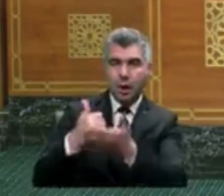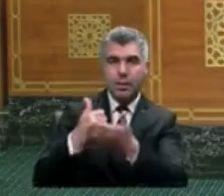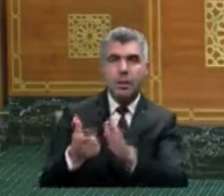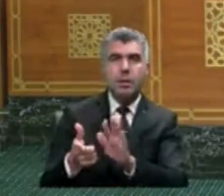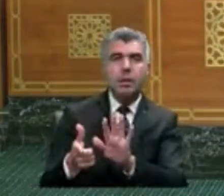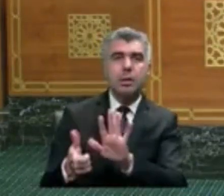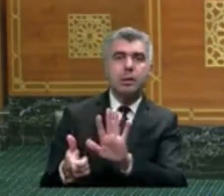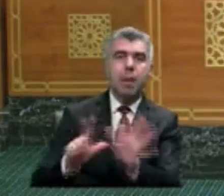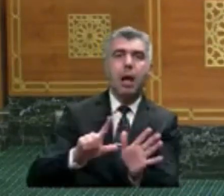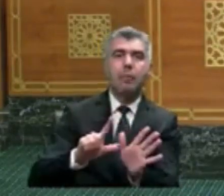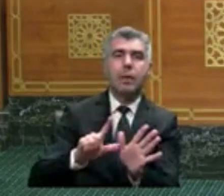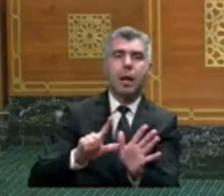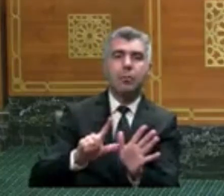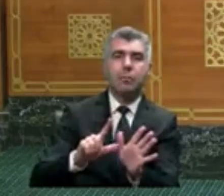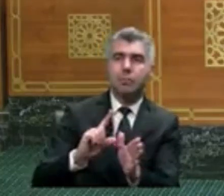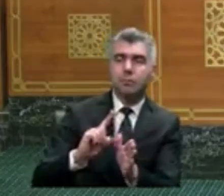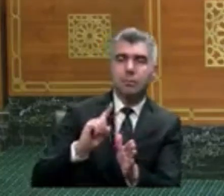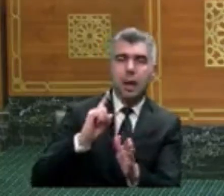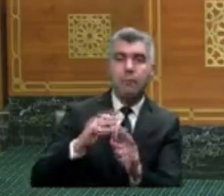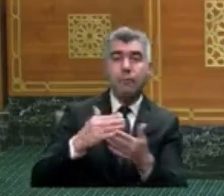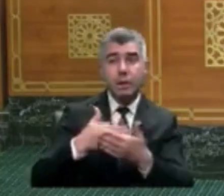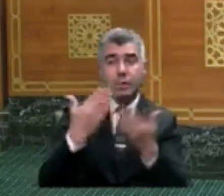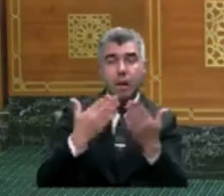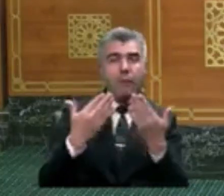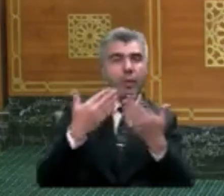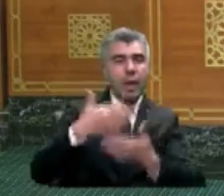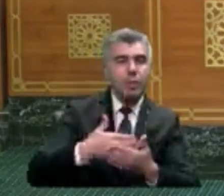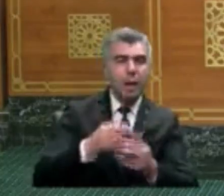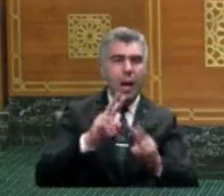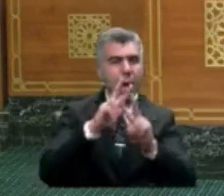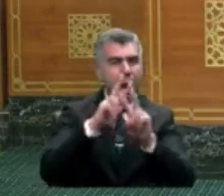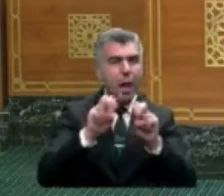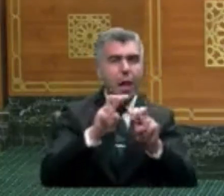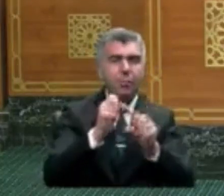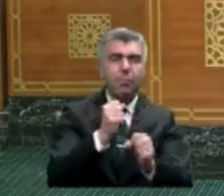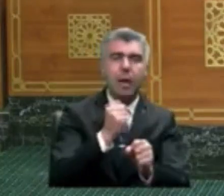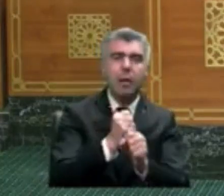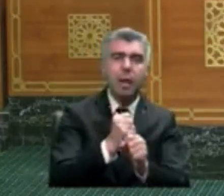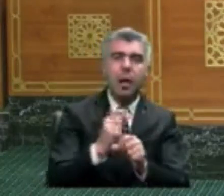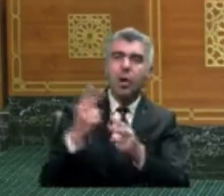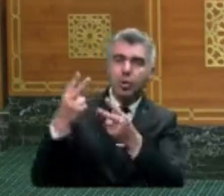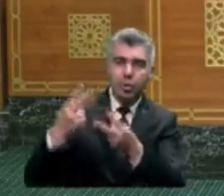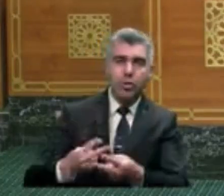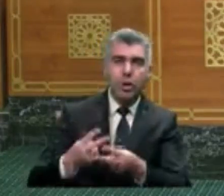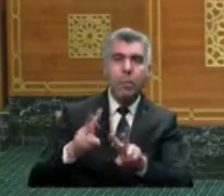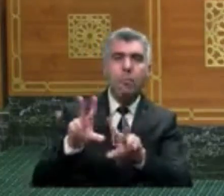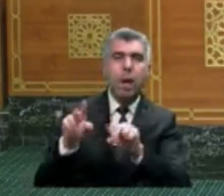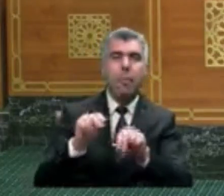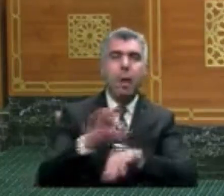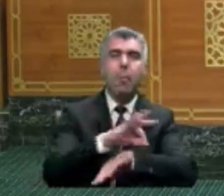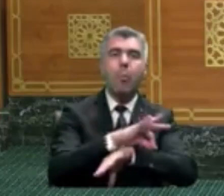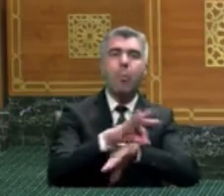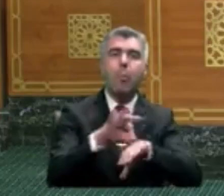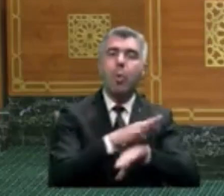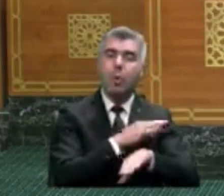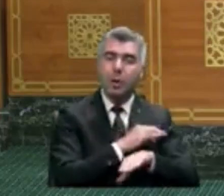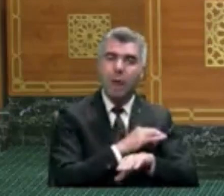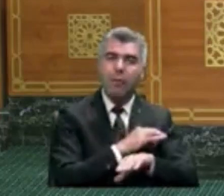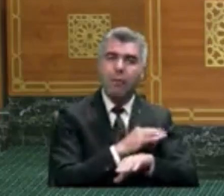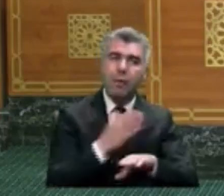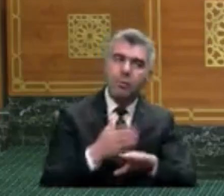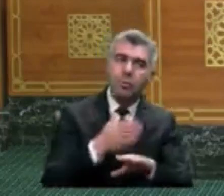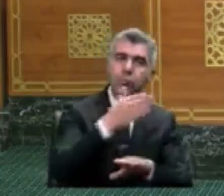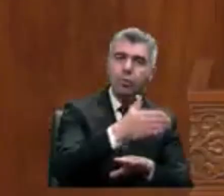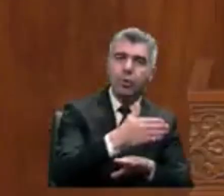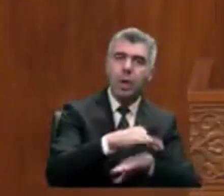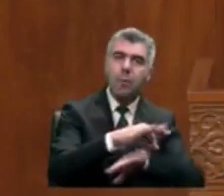يعملوا غير البحث العلمي من الصباح حتى العشيه غادي يجي بحال الموظف غادي يجي يدخل للبيرو دياله وغادي يخدم راكم كتعرفوا